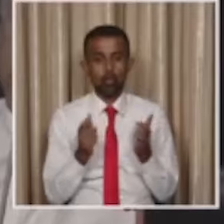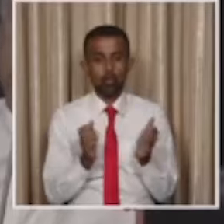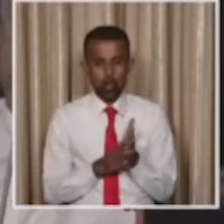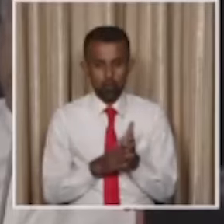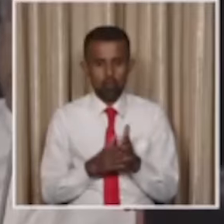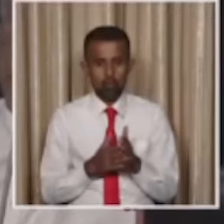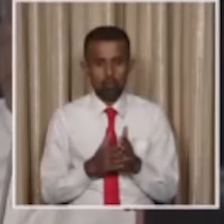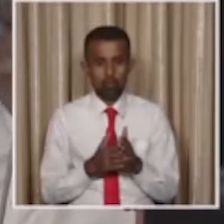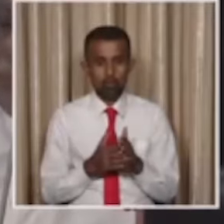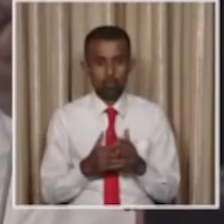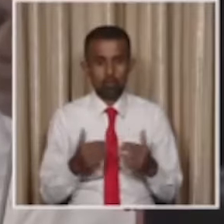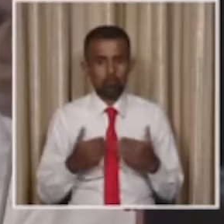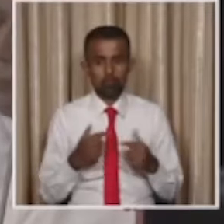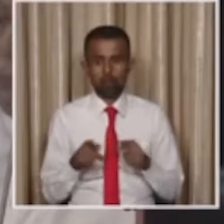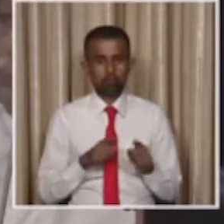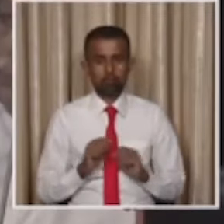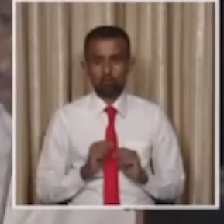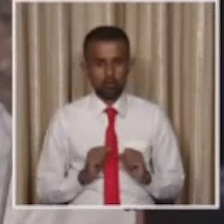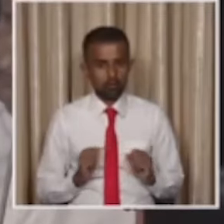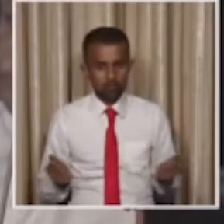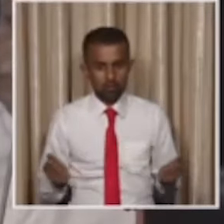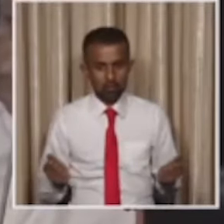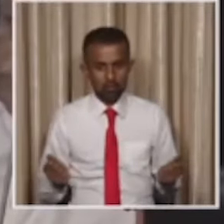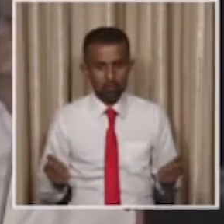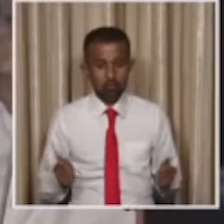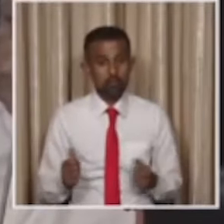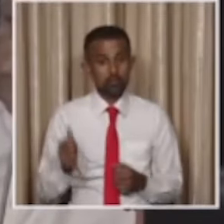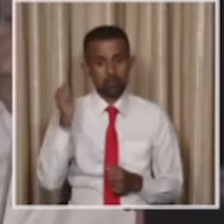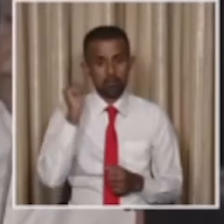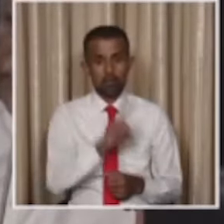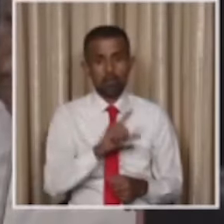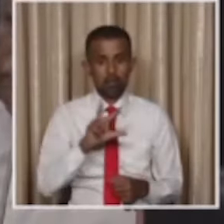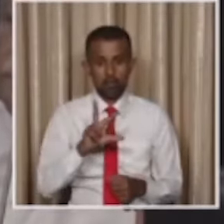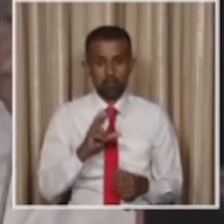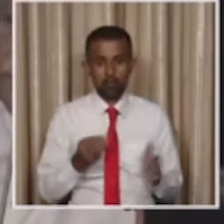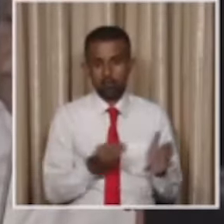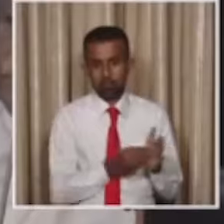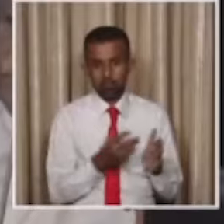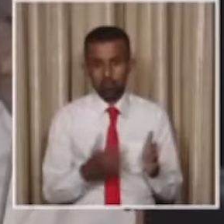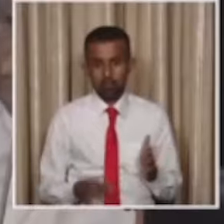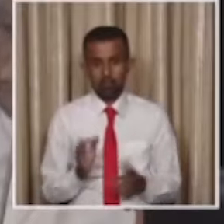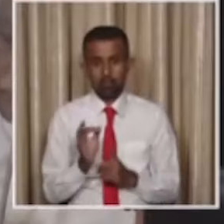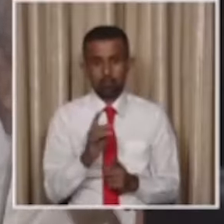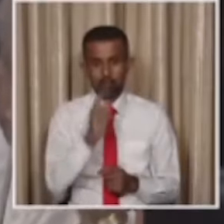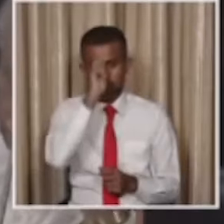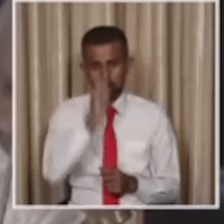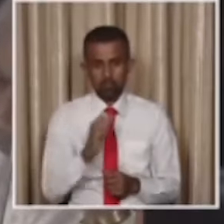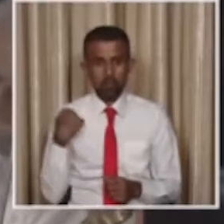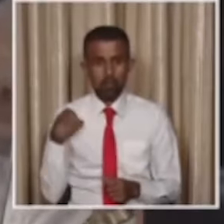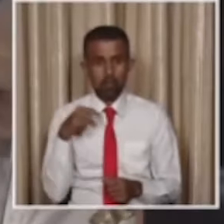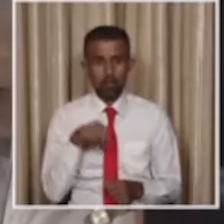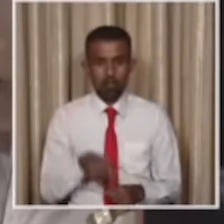committees. මේ වගන්තිය අපි ඒ කාලේ තමයි 78 ඇතුල් කරේ. මොකද ජනාධිපතිතුමන් මෙතෙන්ට